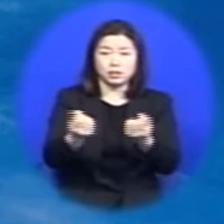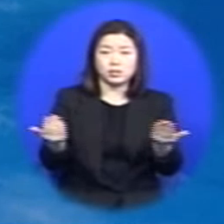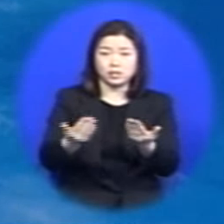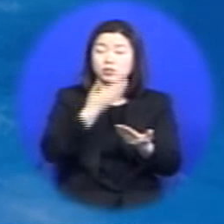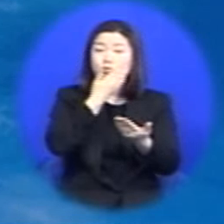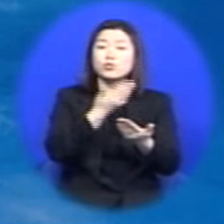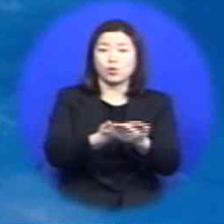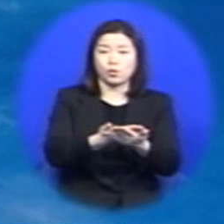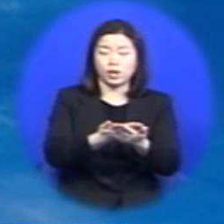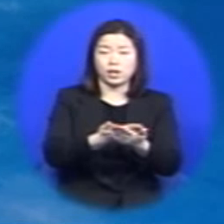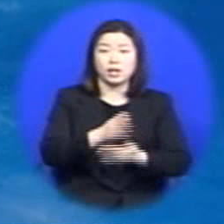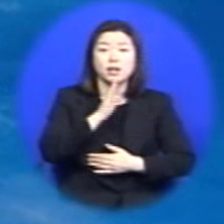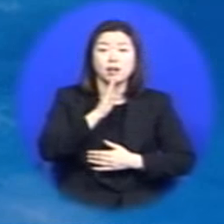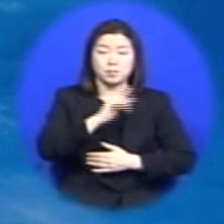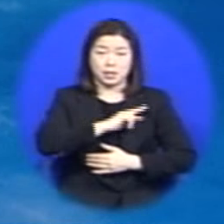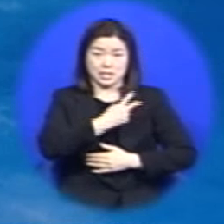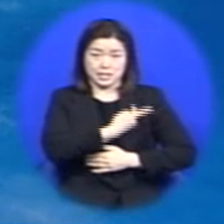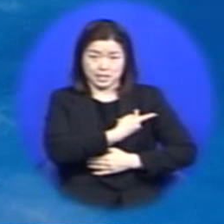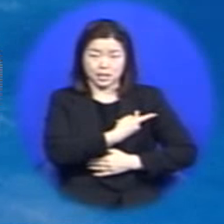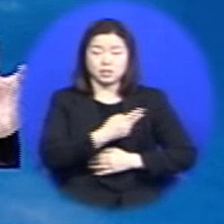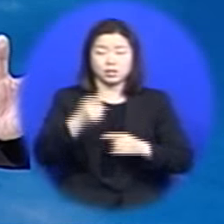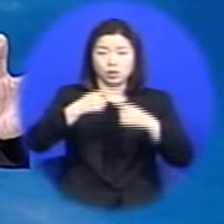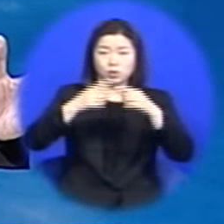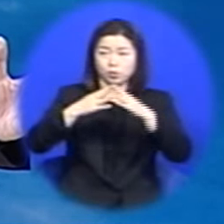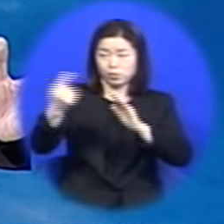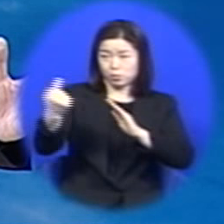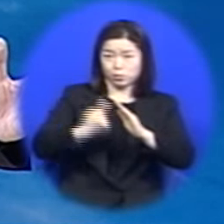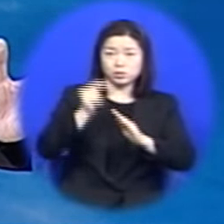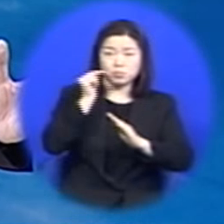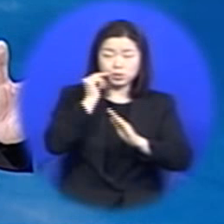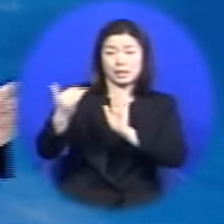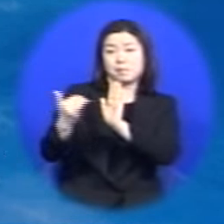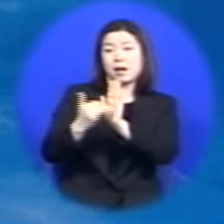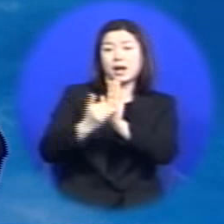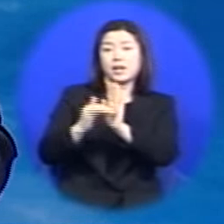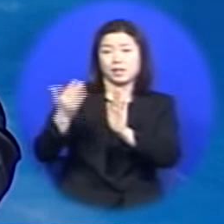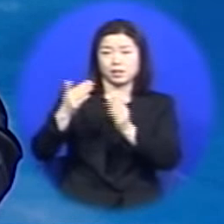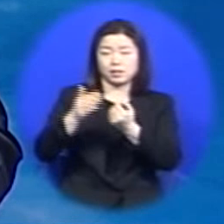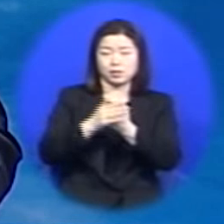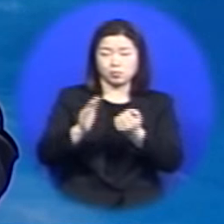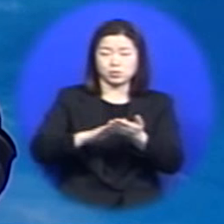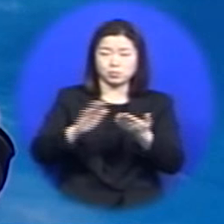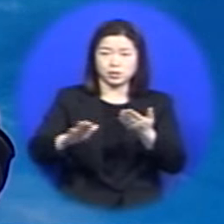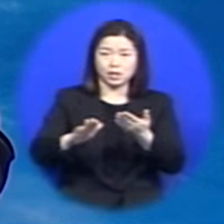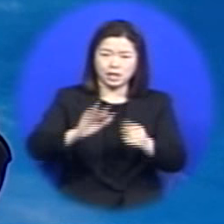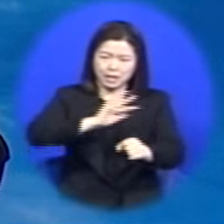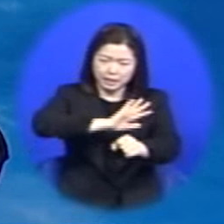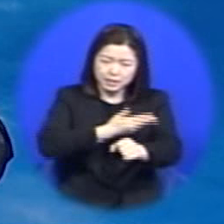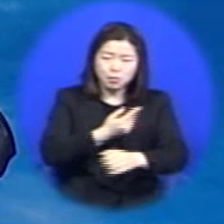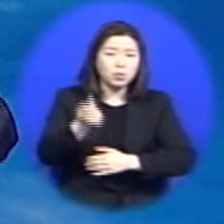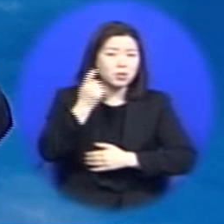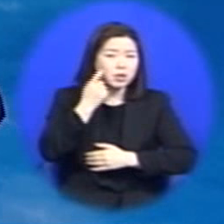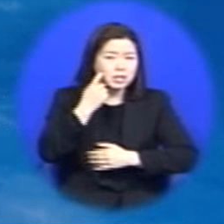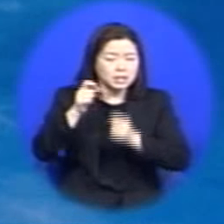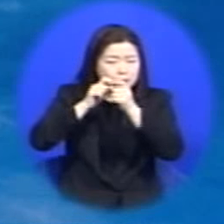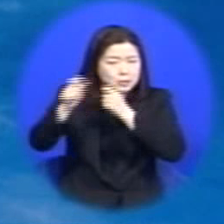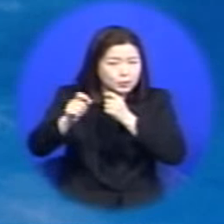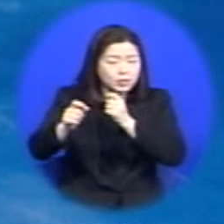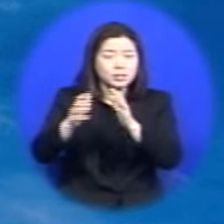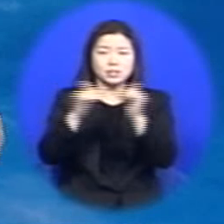왜냐하면 이단이 교회에 들어오지 못하게 막아야 하니까. 잘못된 믿음, 거짓 믿음, 속이는 자가